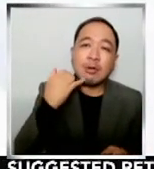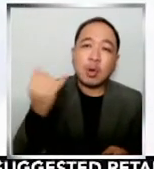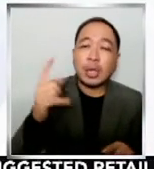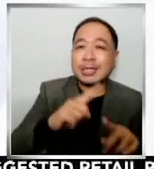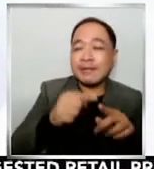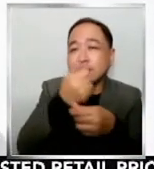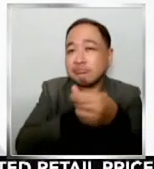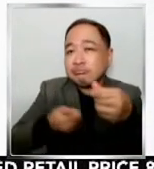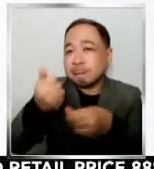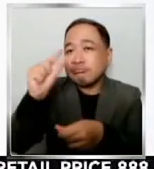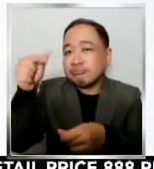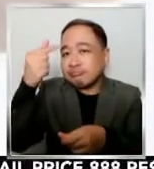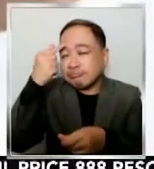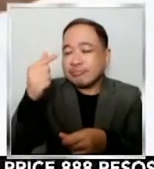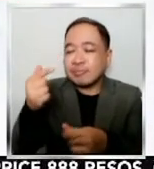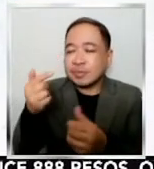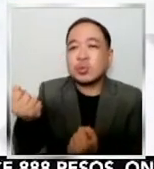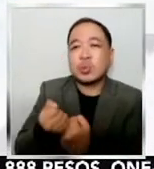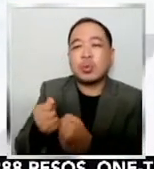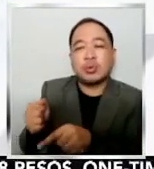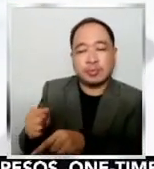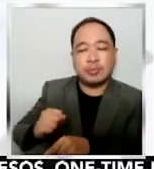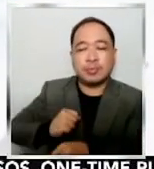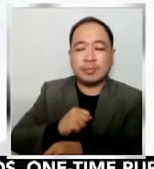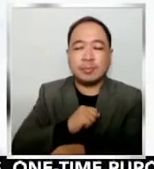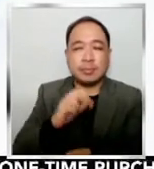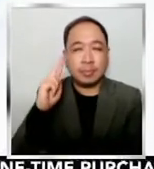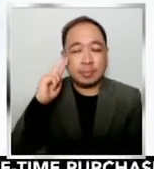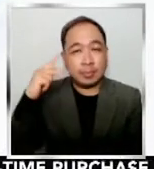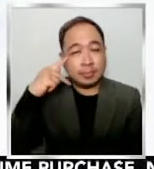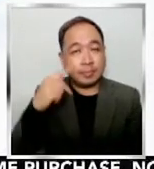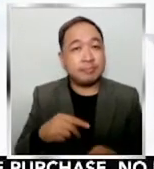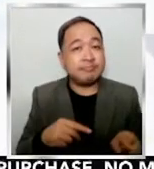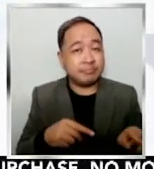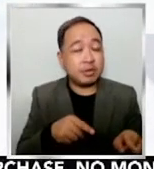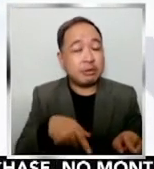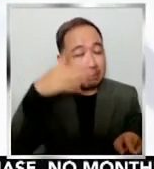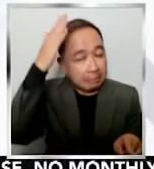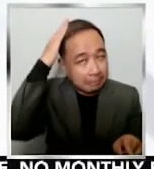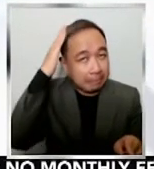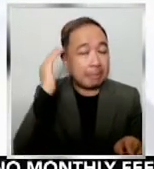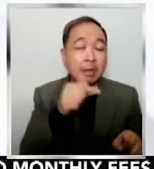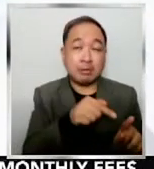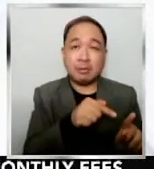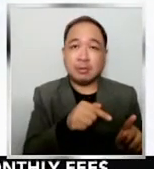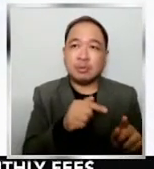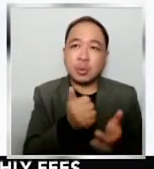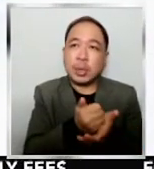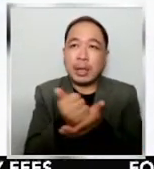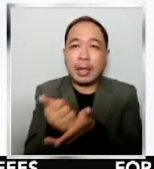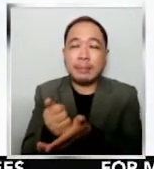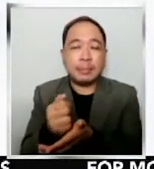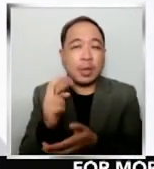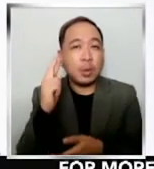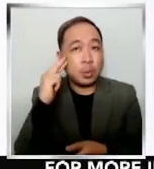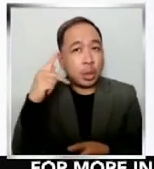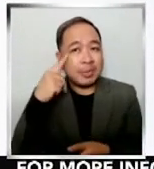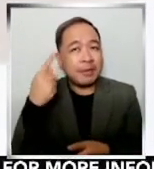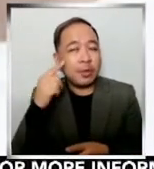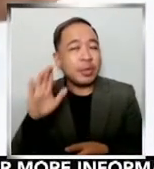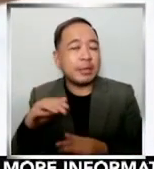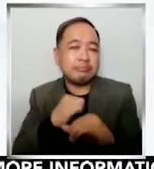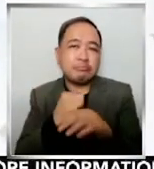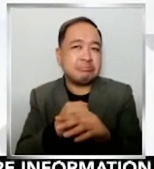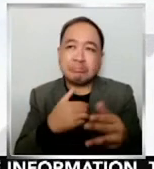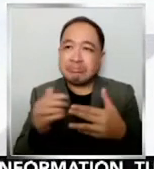pasasalamat sa mga Aquino. Nakiusap daw si Chris sa mga ito na tulungan nila si Robin. Hindi nga raw isyo kay Chris na bahagi siya ng unit team. Tingin ni